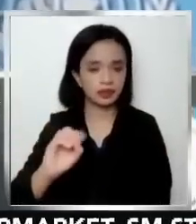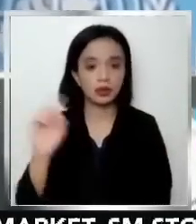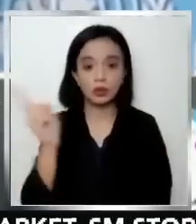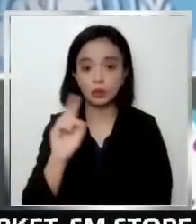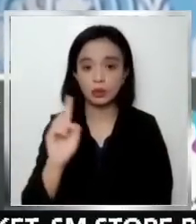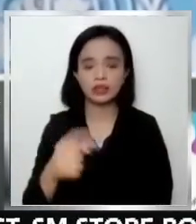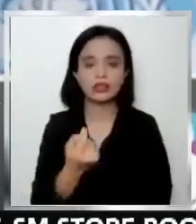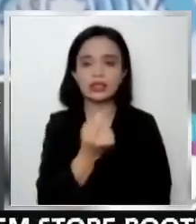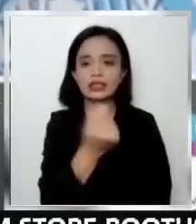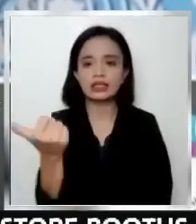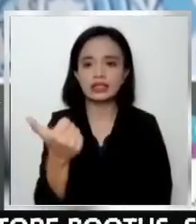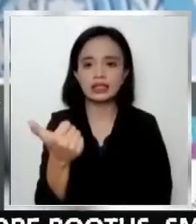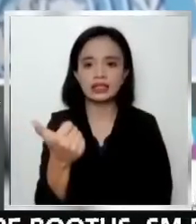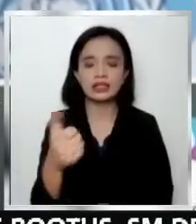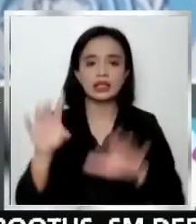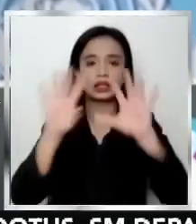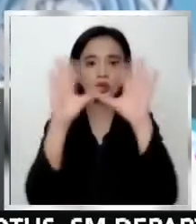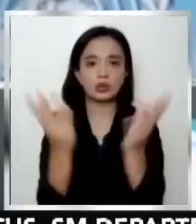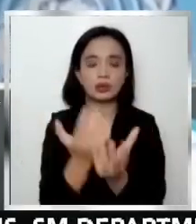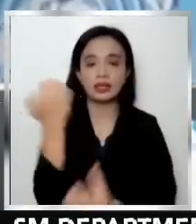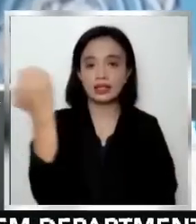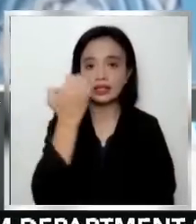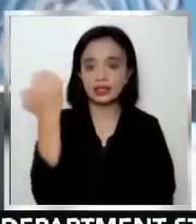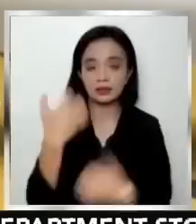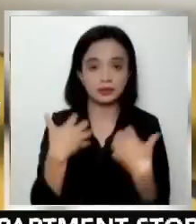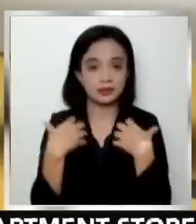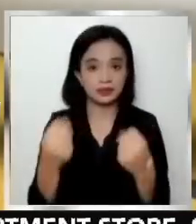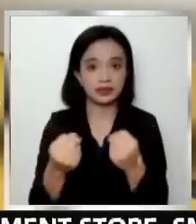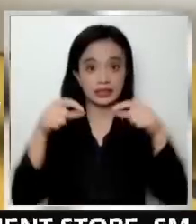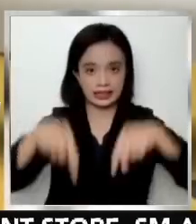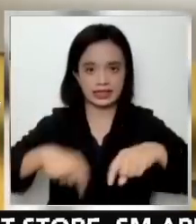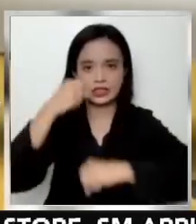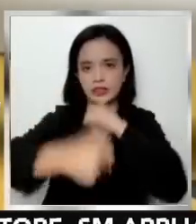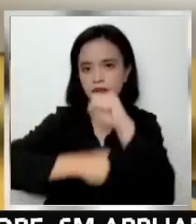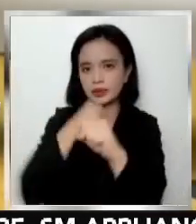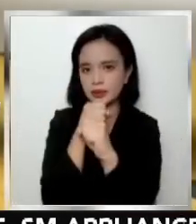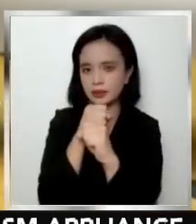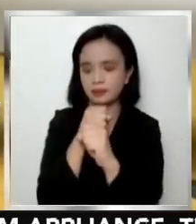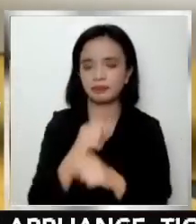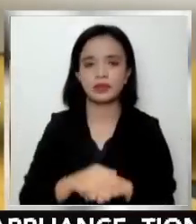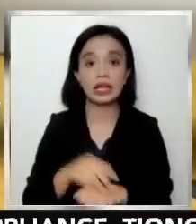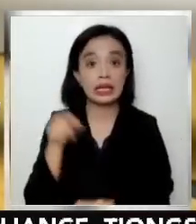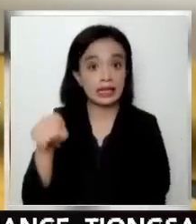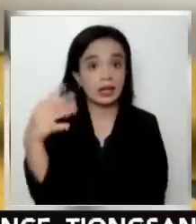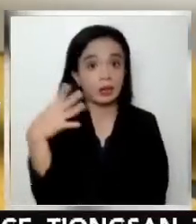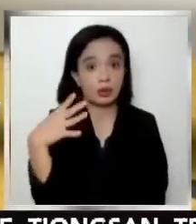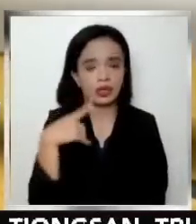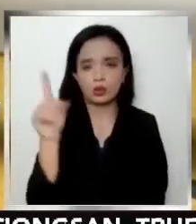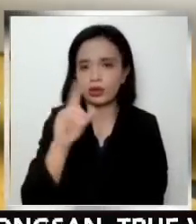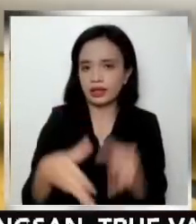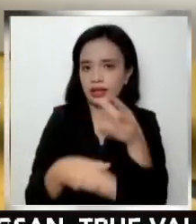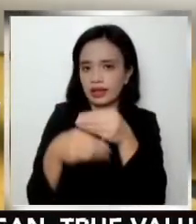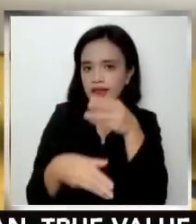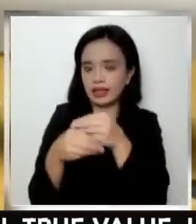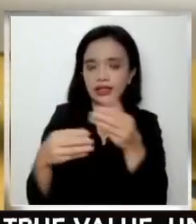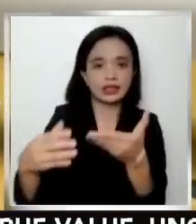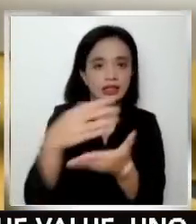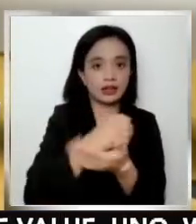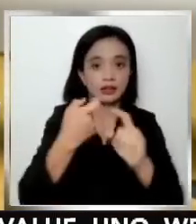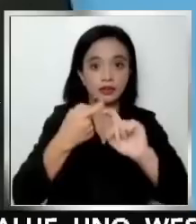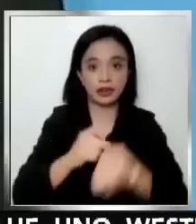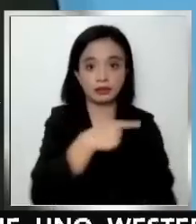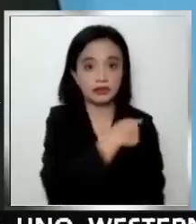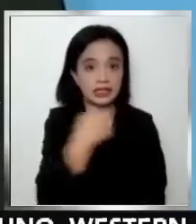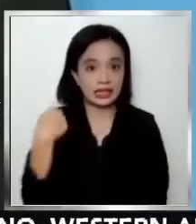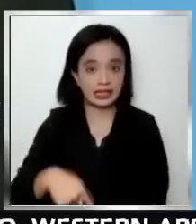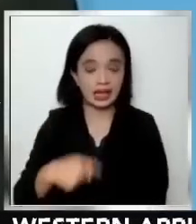ang Global Health Emergency status ng COVID-19 ngayong taon. Hinihintay na lang daw nila ang karagdagang datos mula sa China para mas